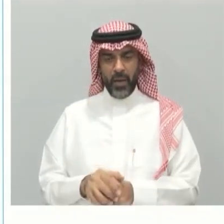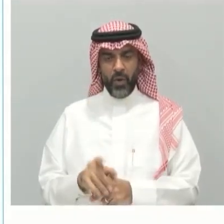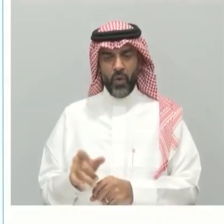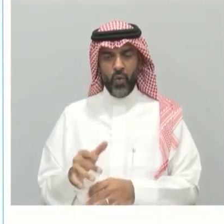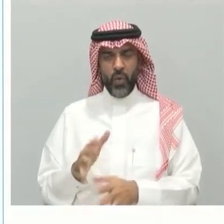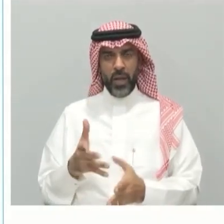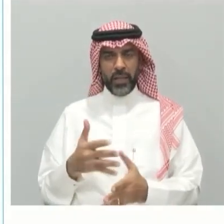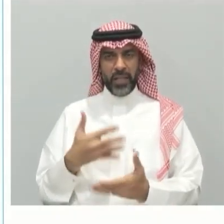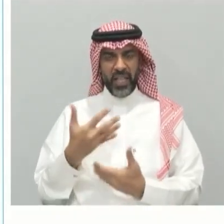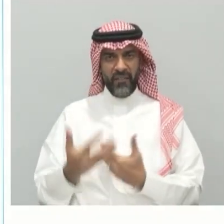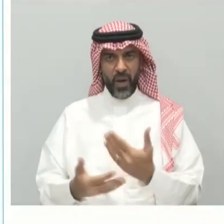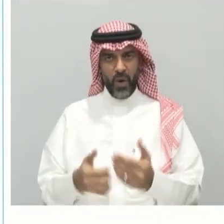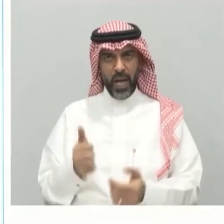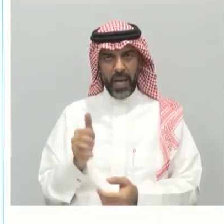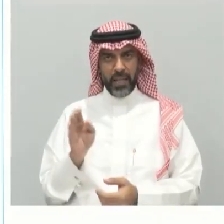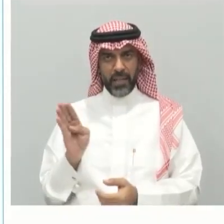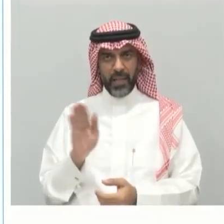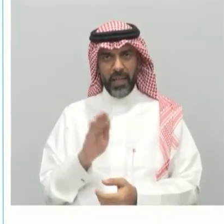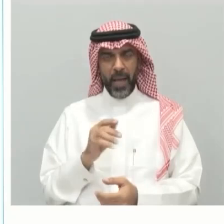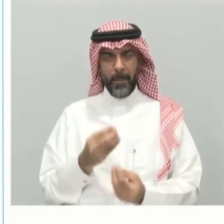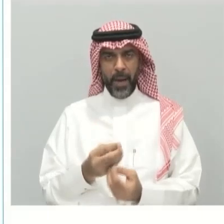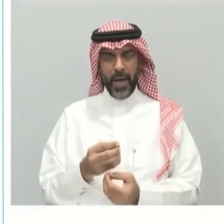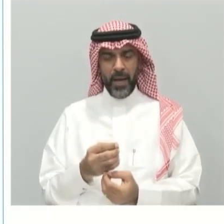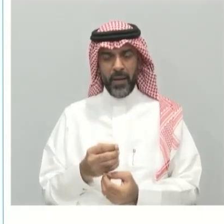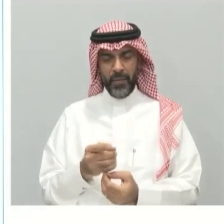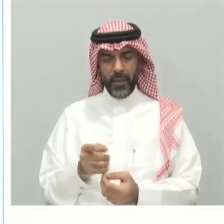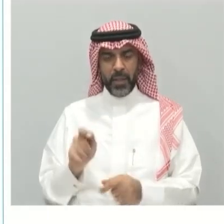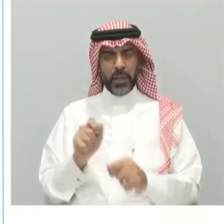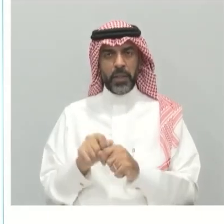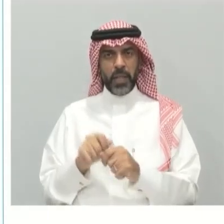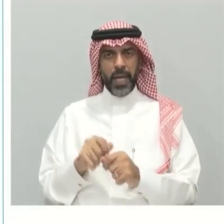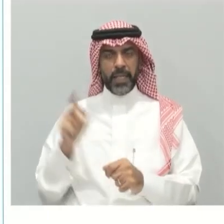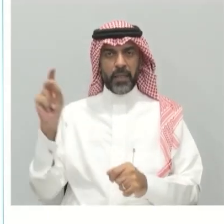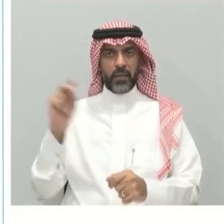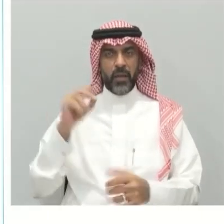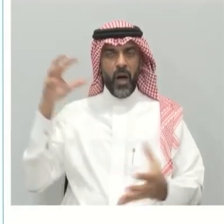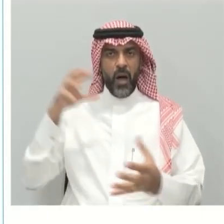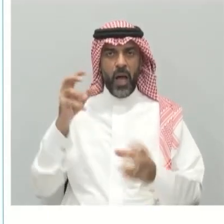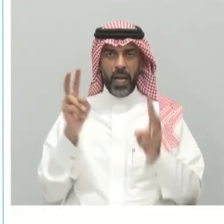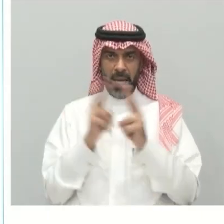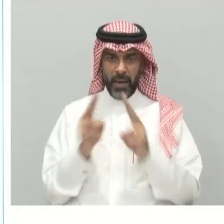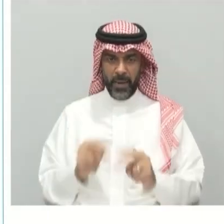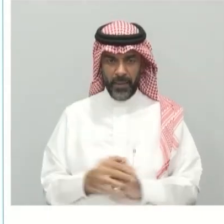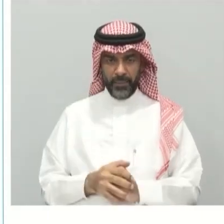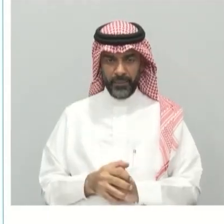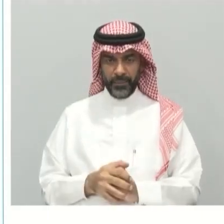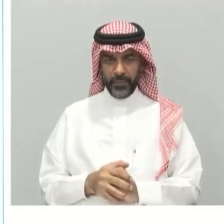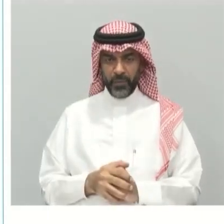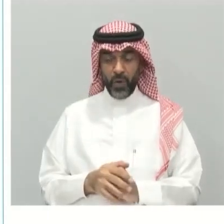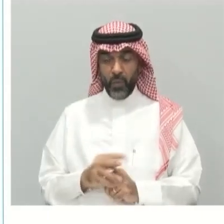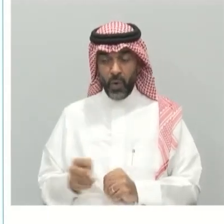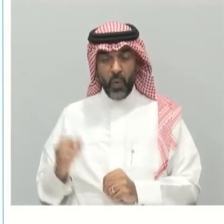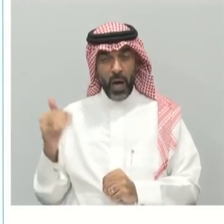يستعمل او يستعمل تفاعل الاكسده والاختزال لانتاج طاقه كهربائيه وانه من اهم انواع